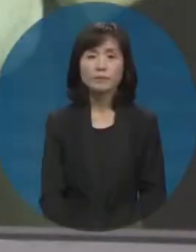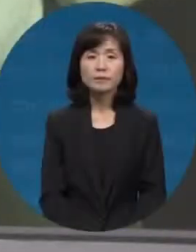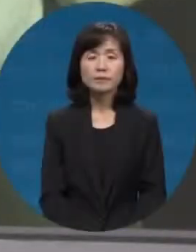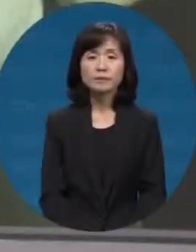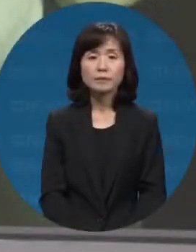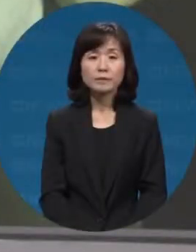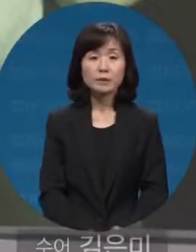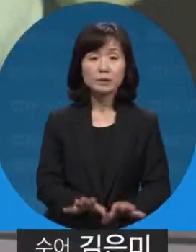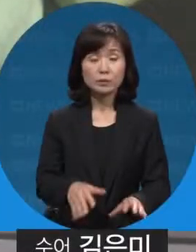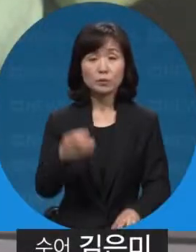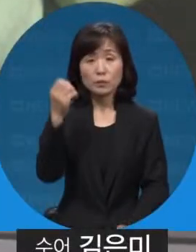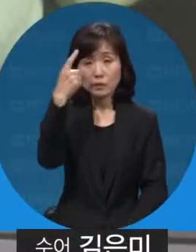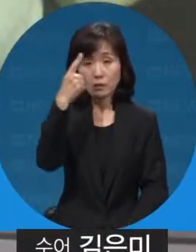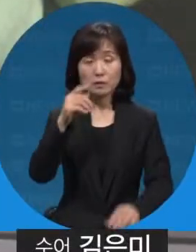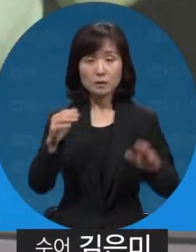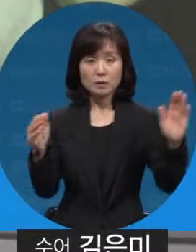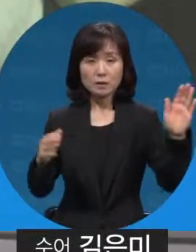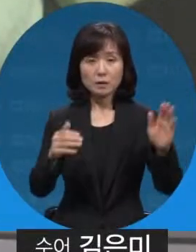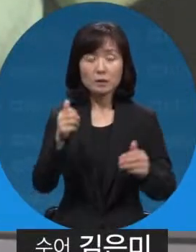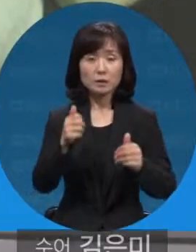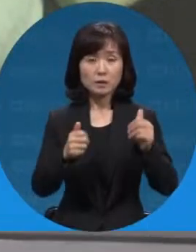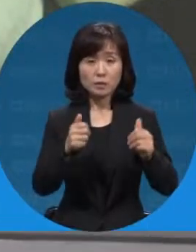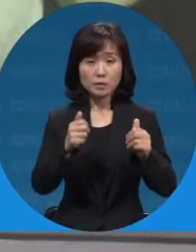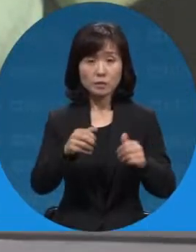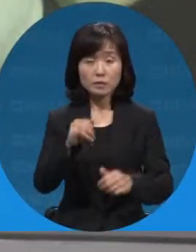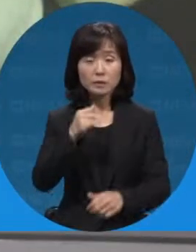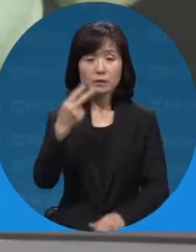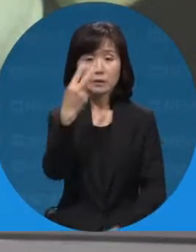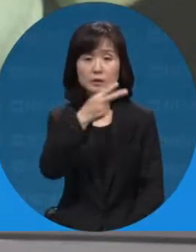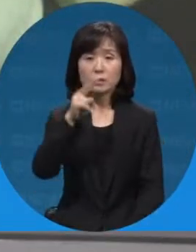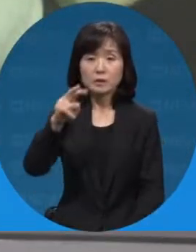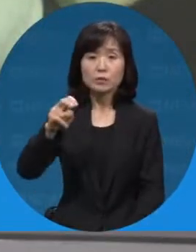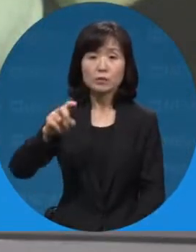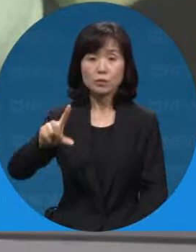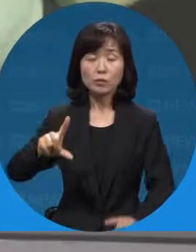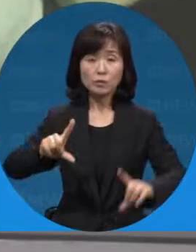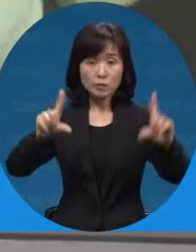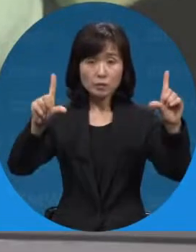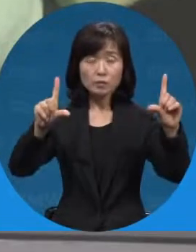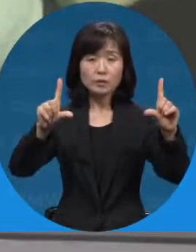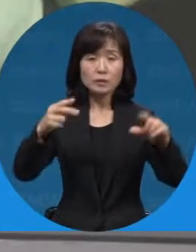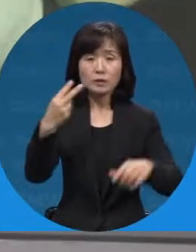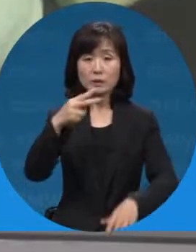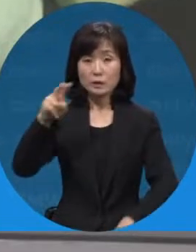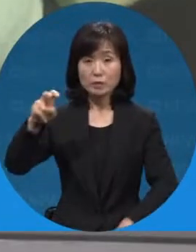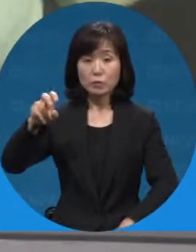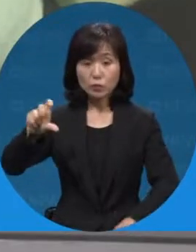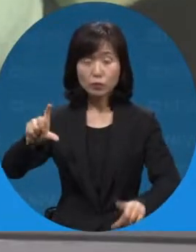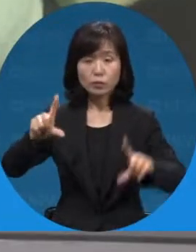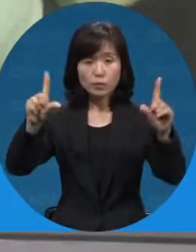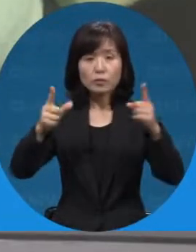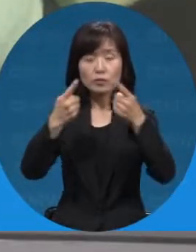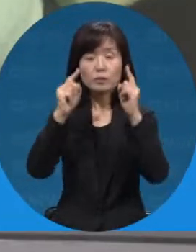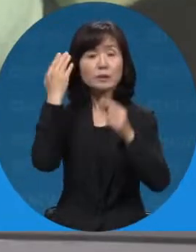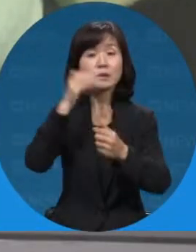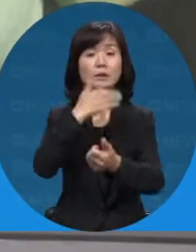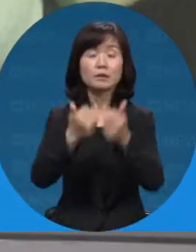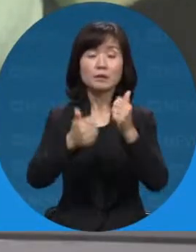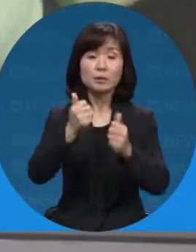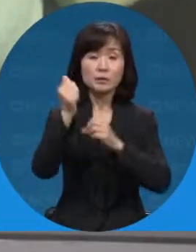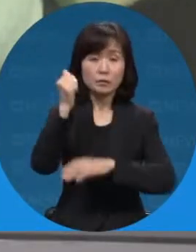지금 고등학교 1학년인 학생들이 치료는 2025 학년도 수능 기본 계획이 에 나온 데 이어서 오늘은